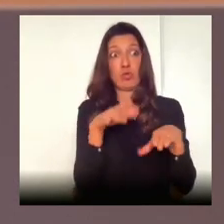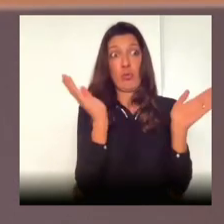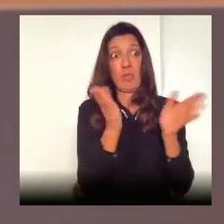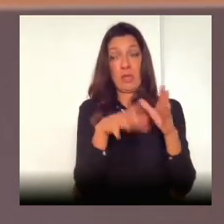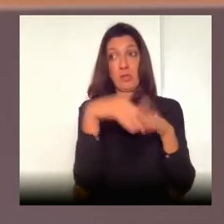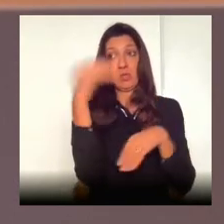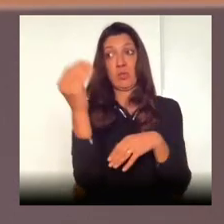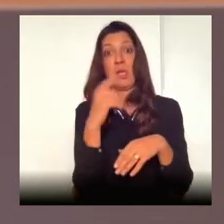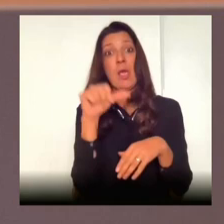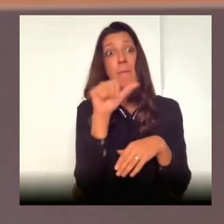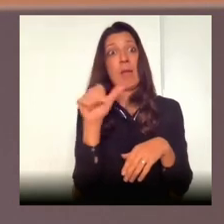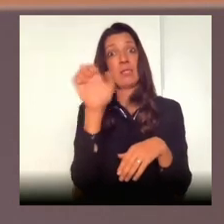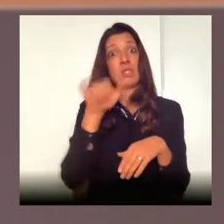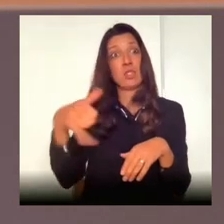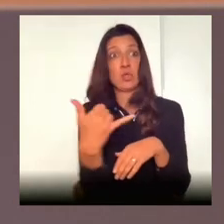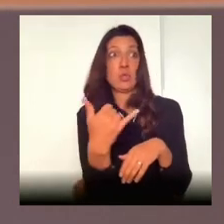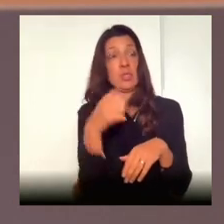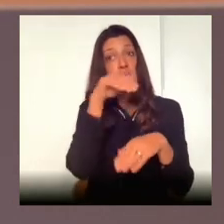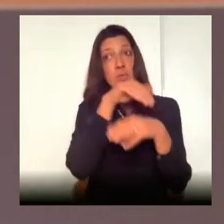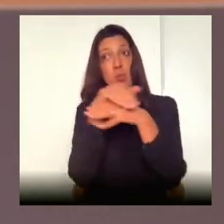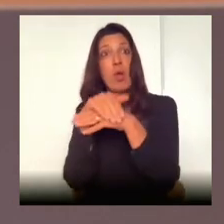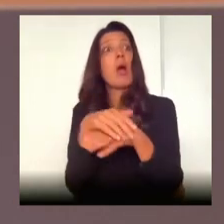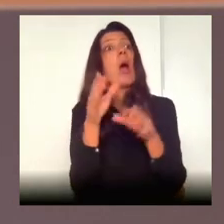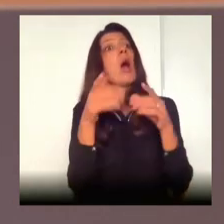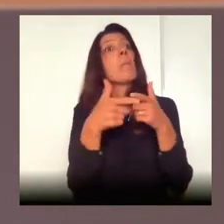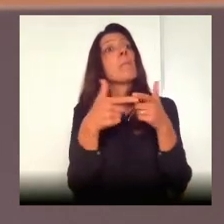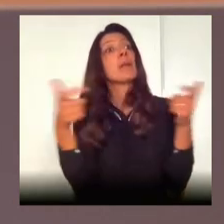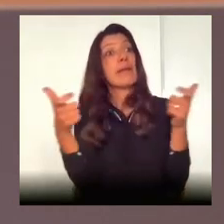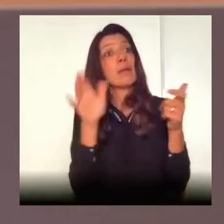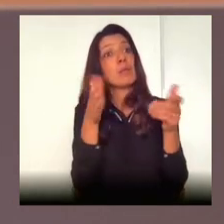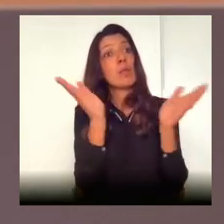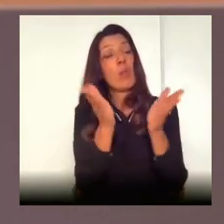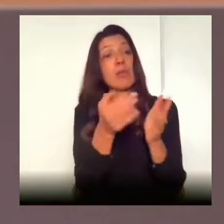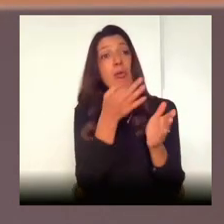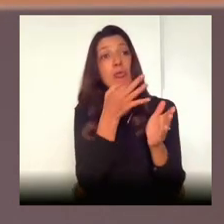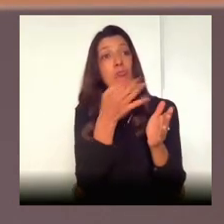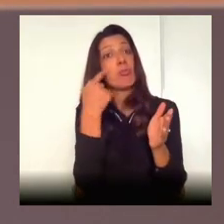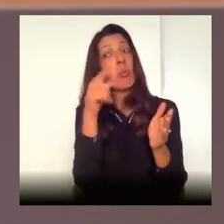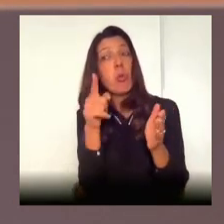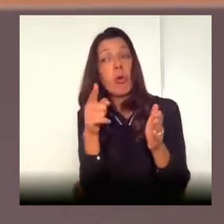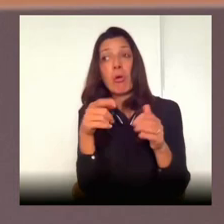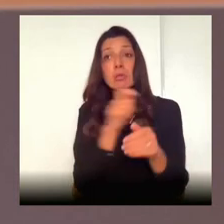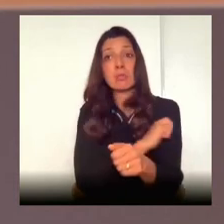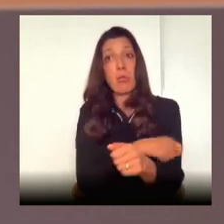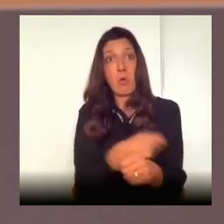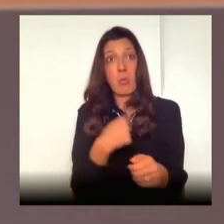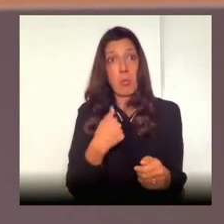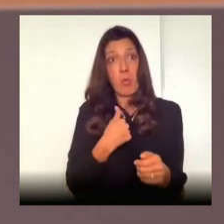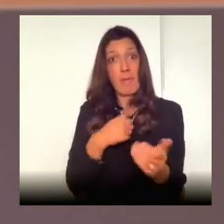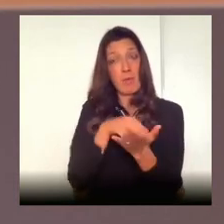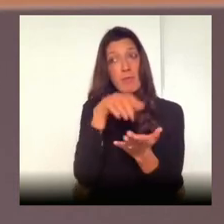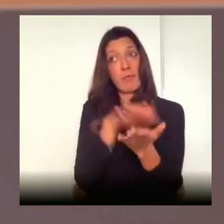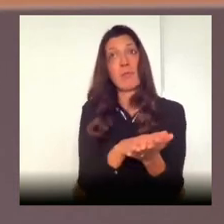mardi et le jeudi soir, le matériel de l'hôpital pour faire du sport. Et je suis inscrit dans cette salle, donc je fais du sport. Hein, bon, le Covid